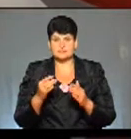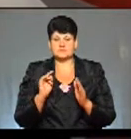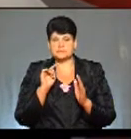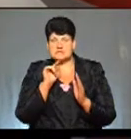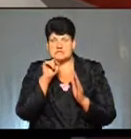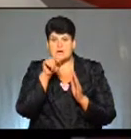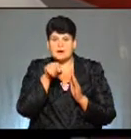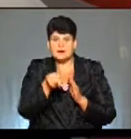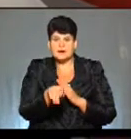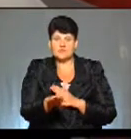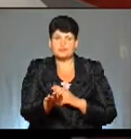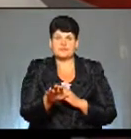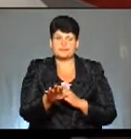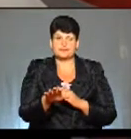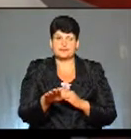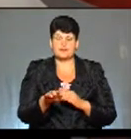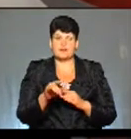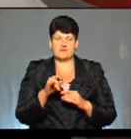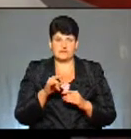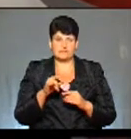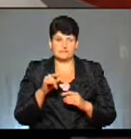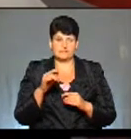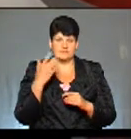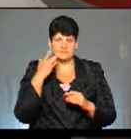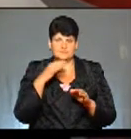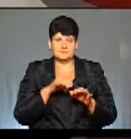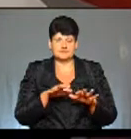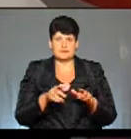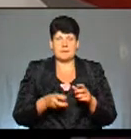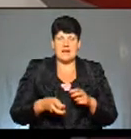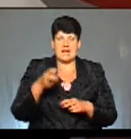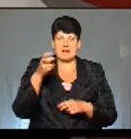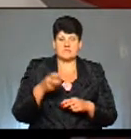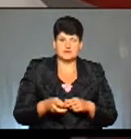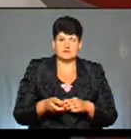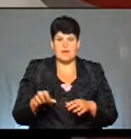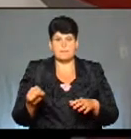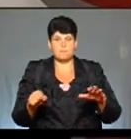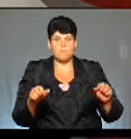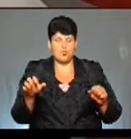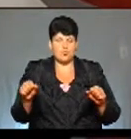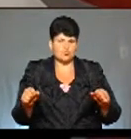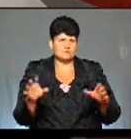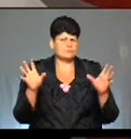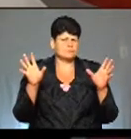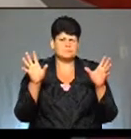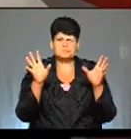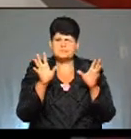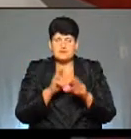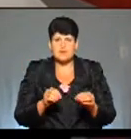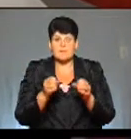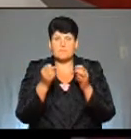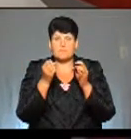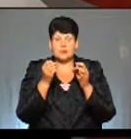так, там в аеропорт і далі, там ліфти, там поручні кругом. Все